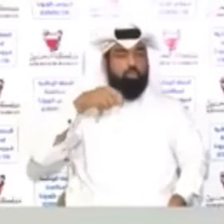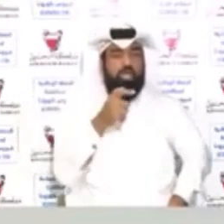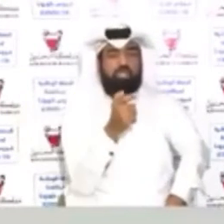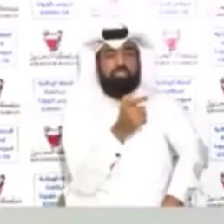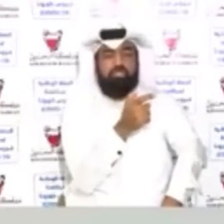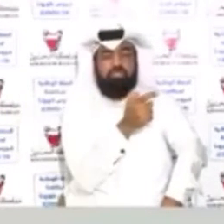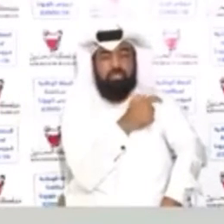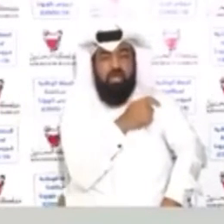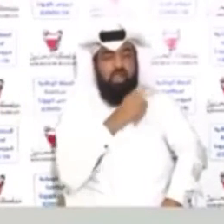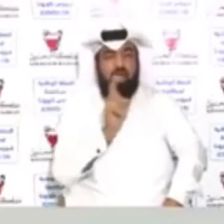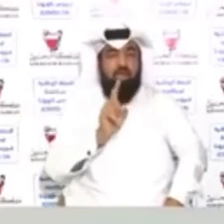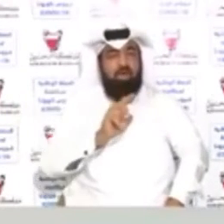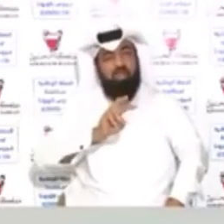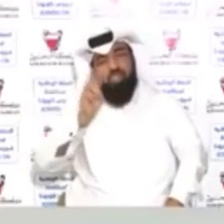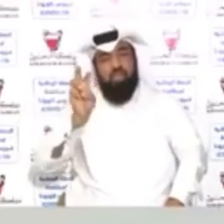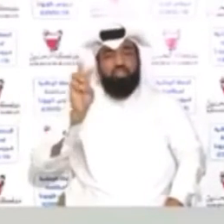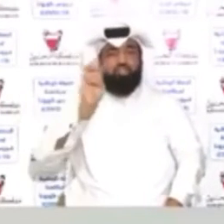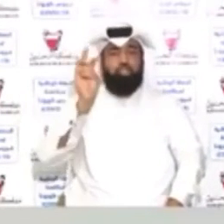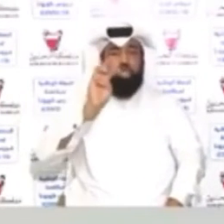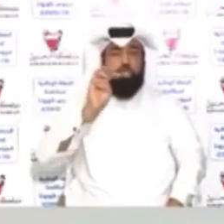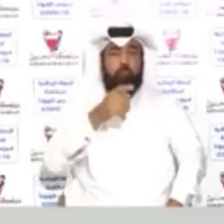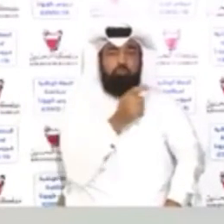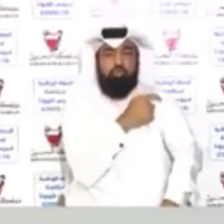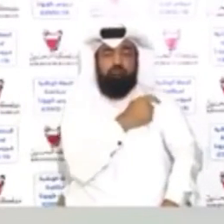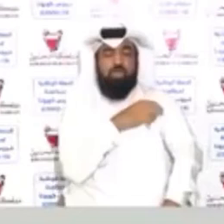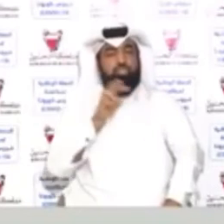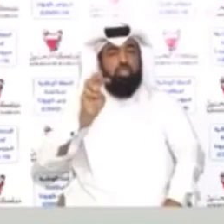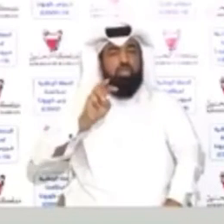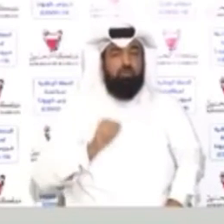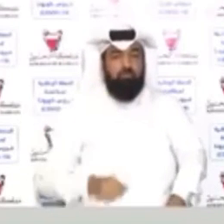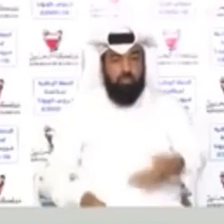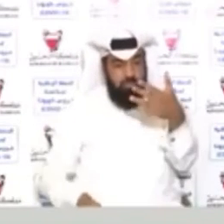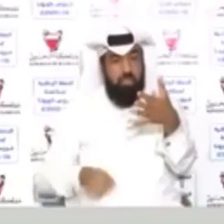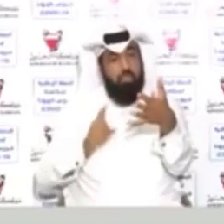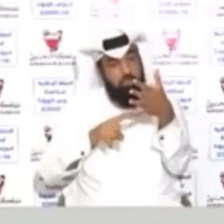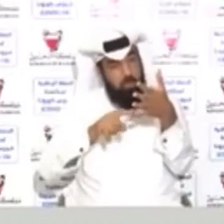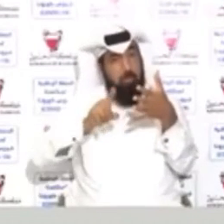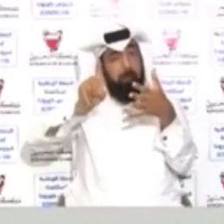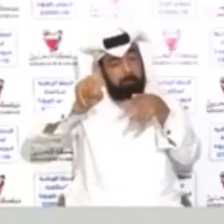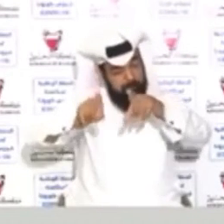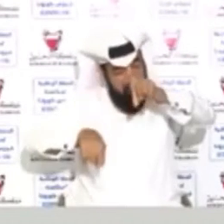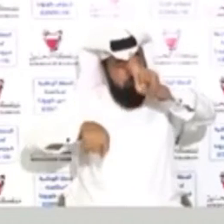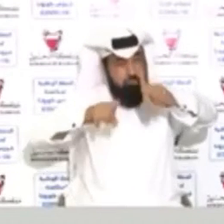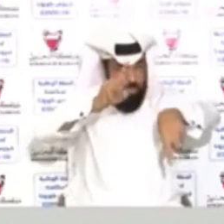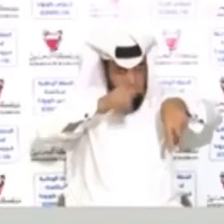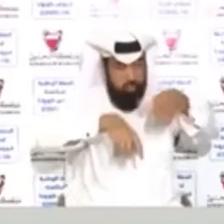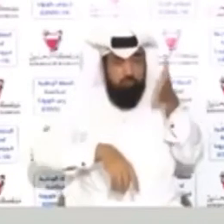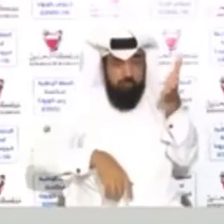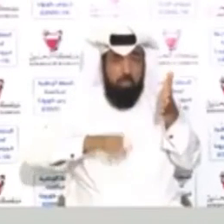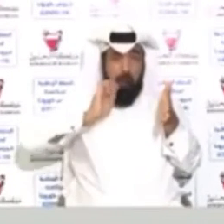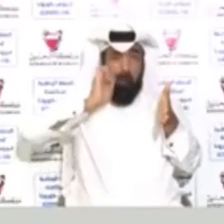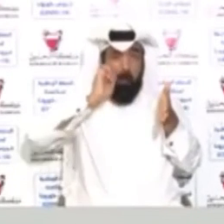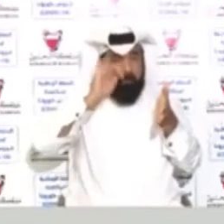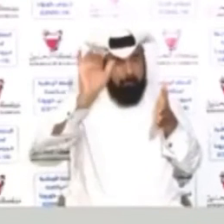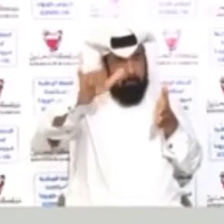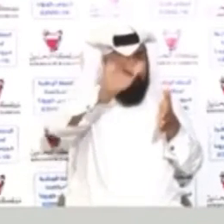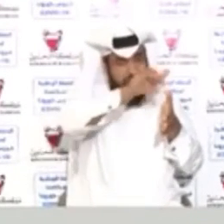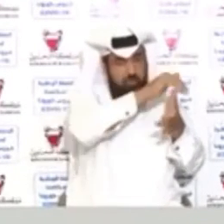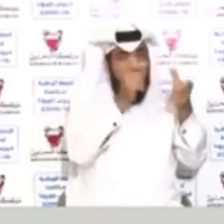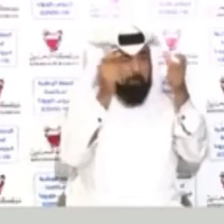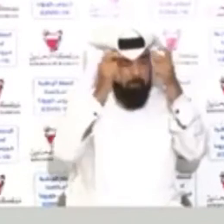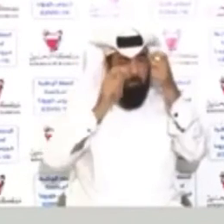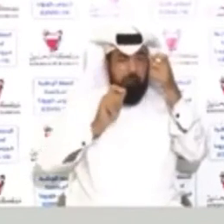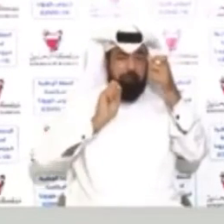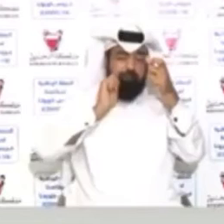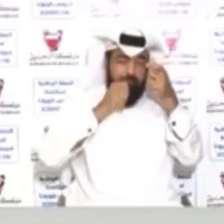فقضية المخالطين نعم في مخالطين يعني من العمال الوافدة وفي مخالطين من البحرينيين. الفرق بينهم بأن